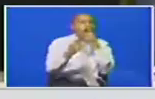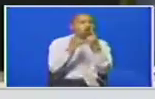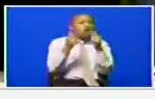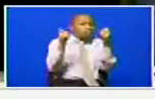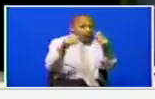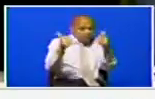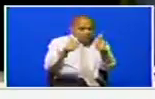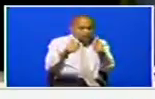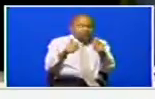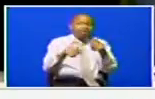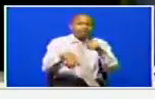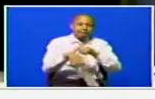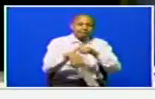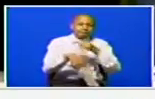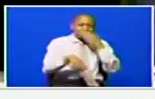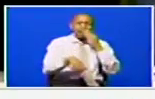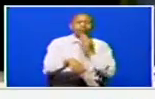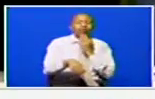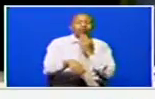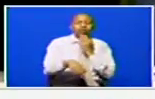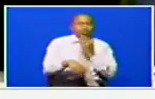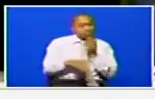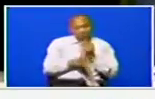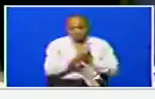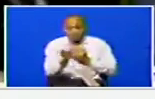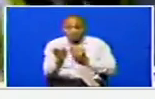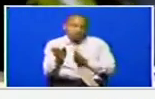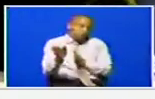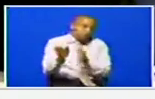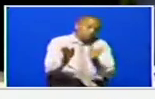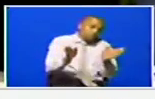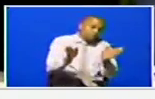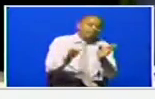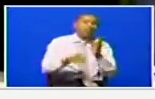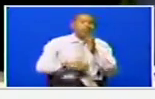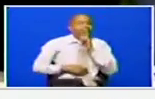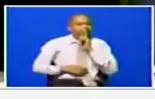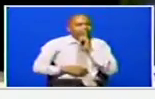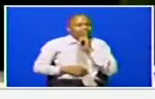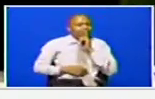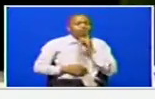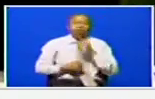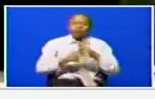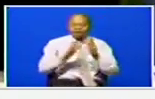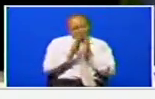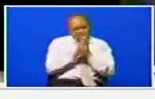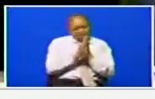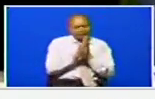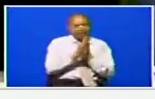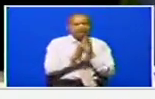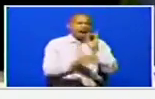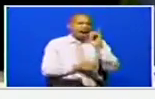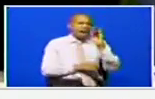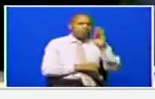wote kuwaelekeza wafuasi wao kulia ama kushoto. Na wametulia tu akawaambia sisi tunaomba tu kwamba